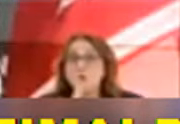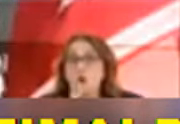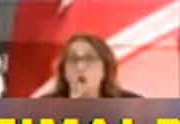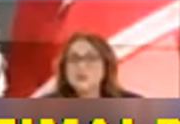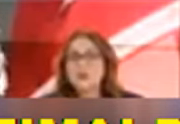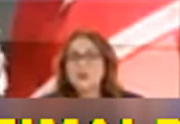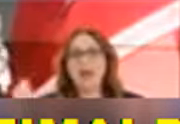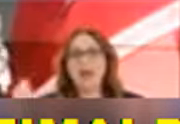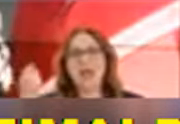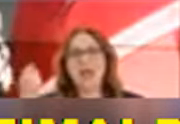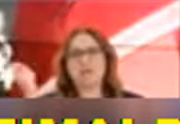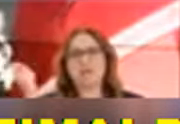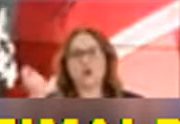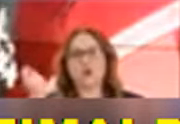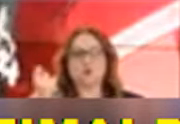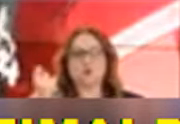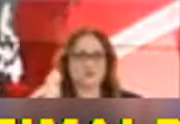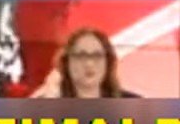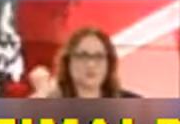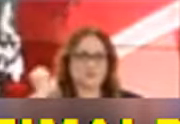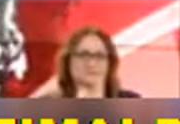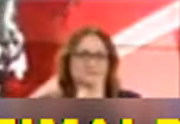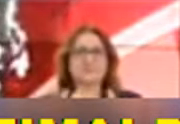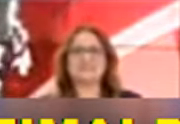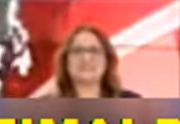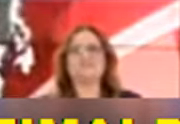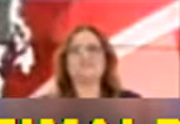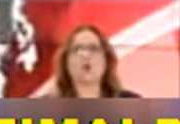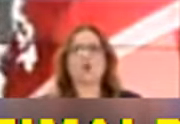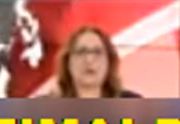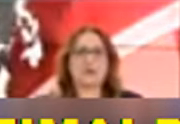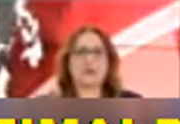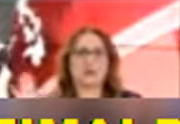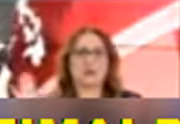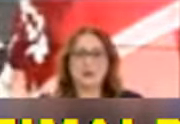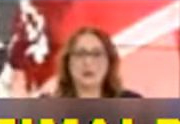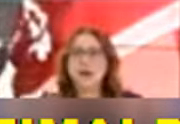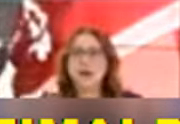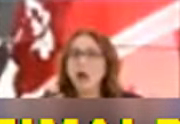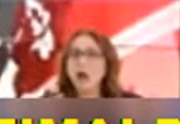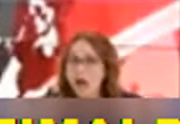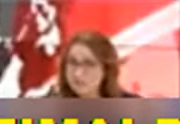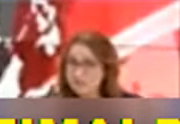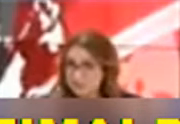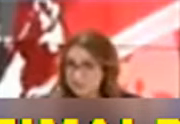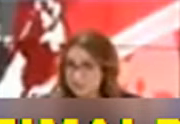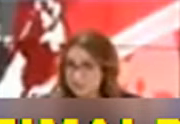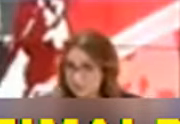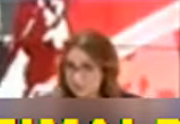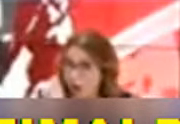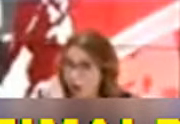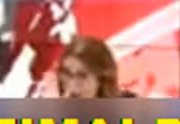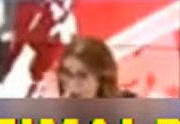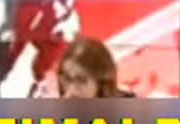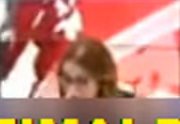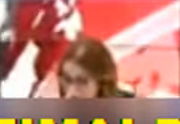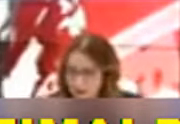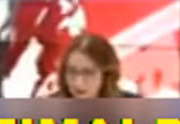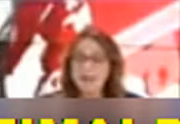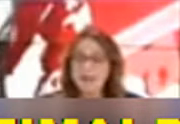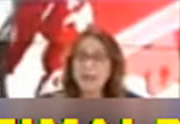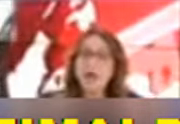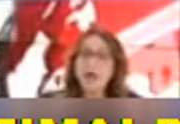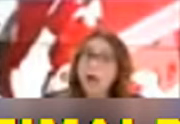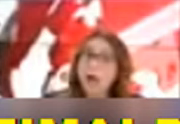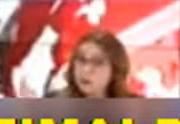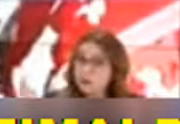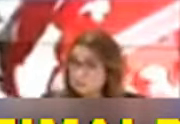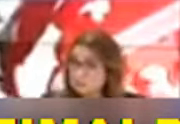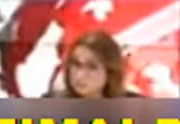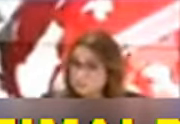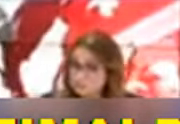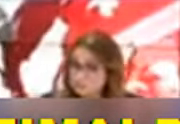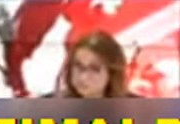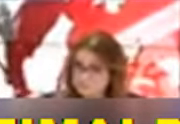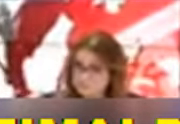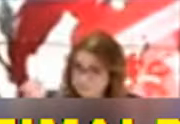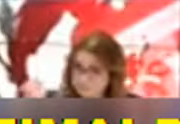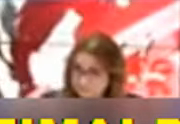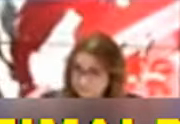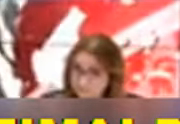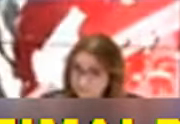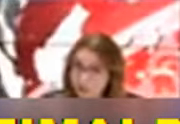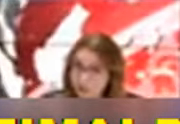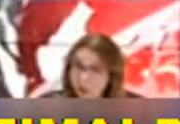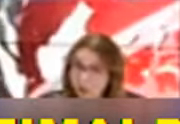είπα. Άρα την επόμενη μέρα, εφόσον έχουμε τη δυνατότητα, το τονίζω, αυτό το οποίο είπα είναι υπό την αίρεση ότι δεν θα